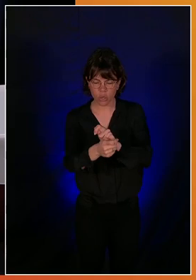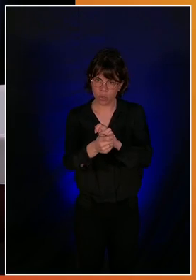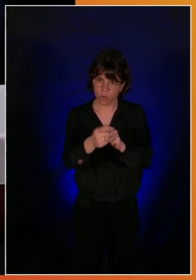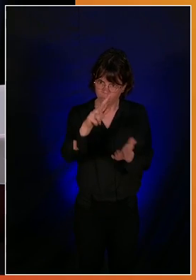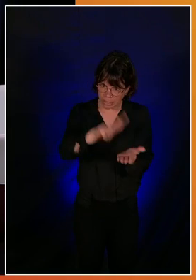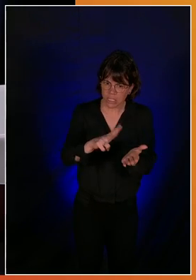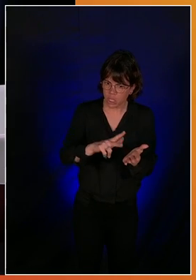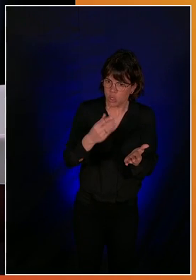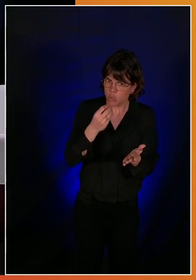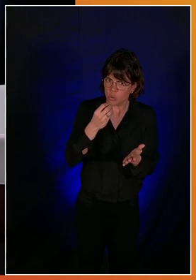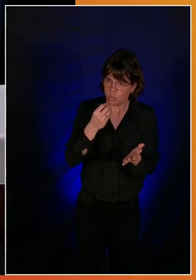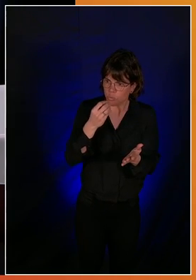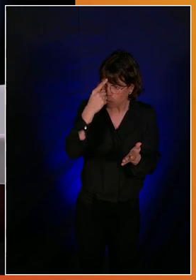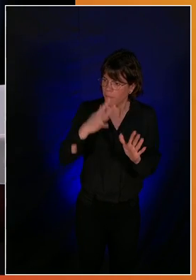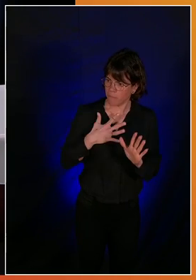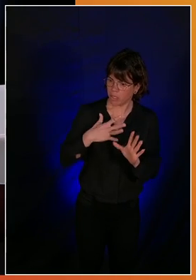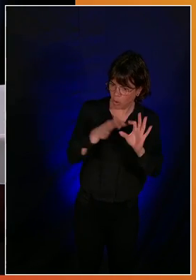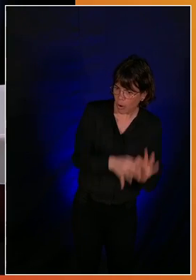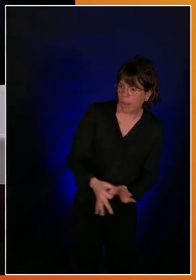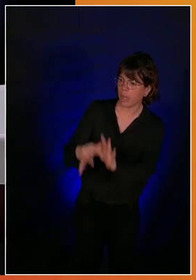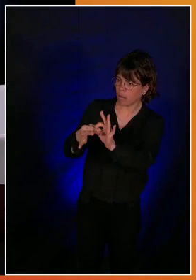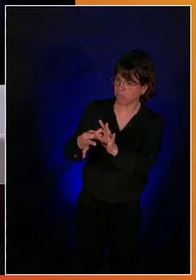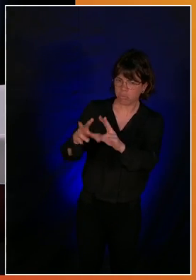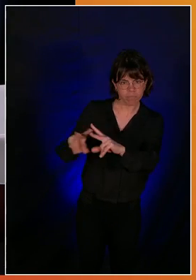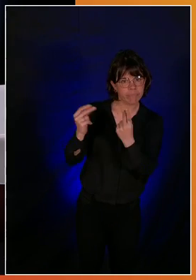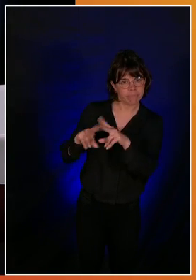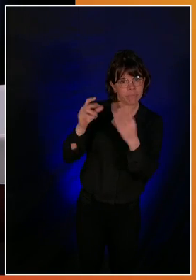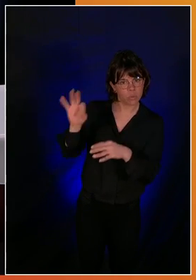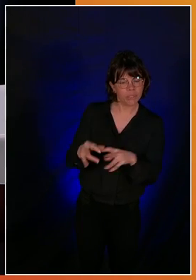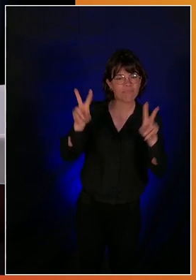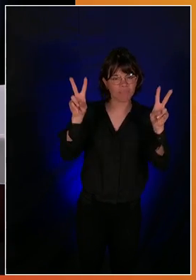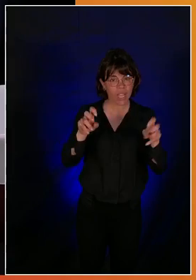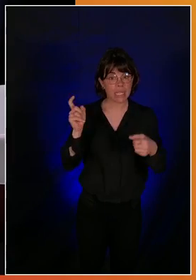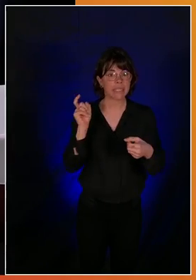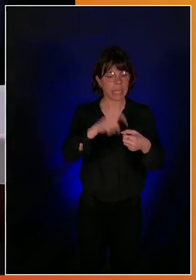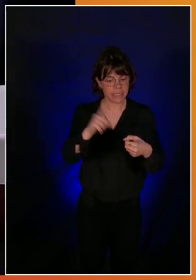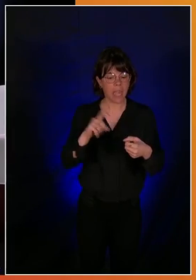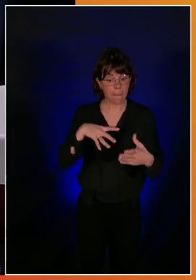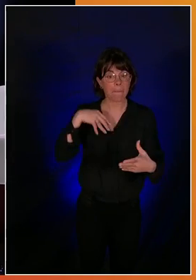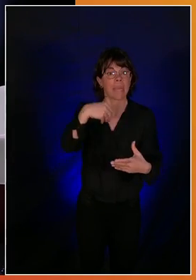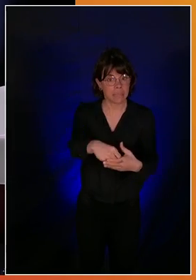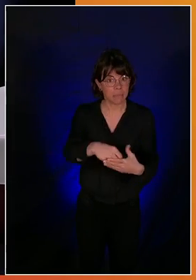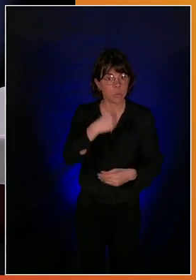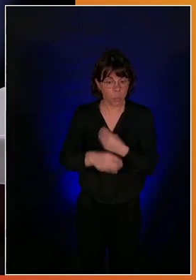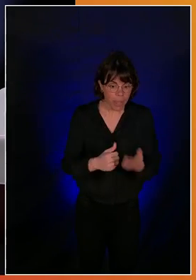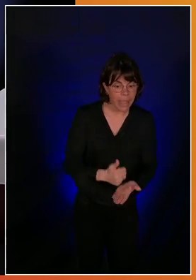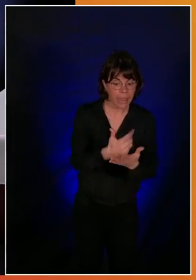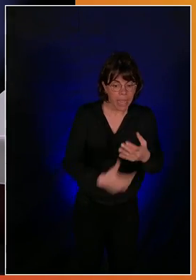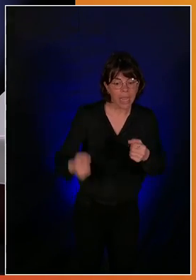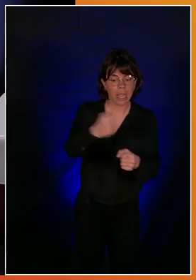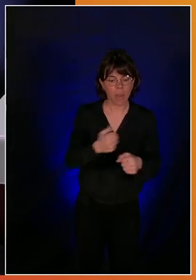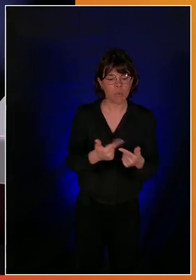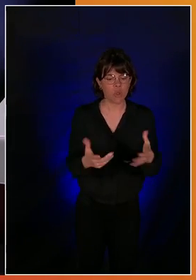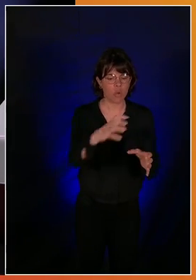qu'elle reprend l'esprit de ce que tu disais parti en tout cas quand on dit la CGT participe voir à contribu à créer de nombreux